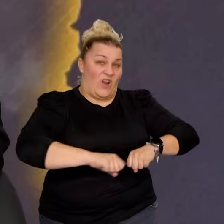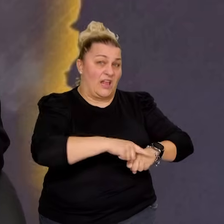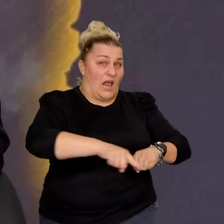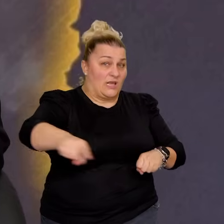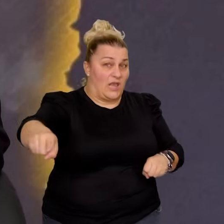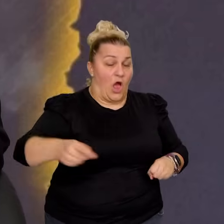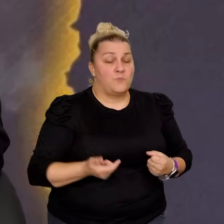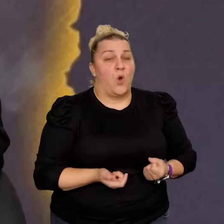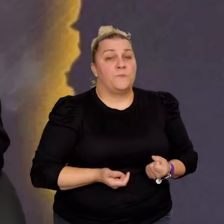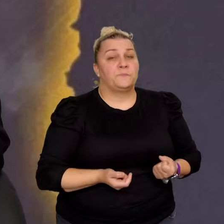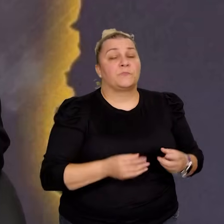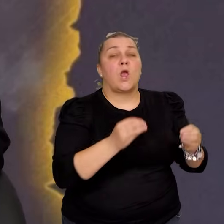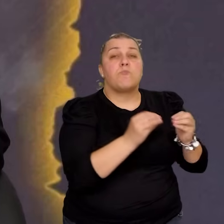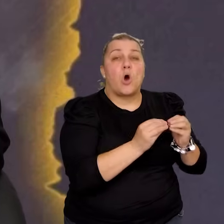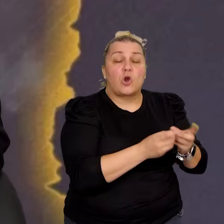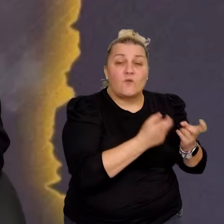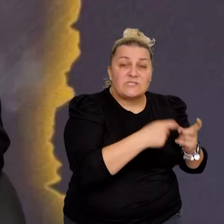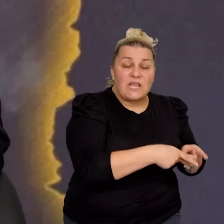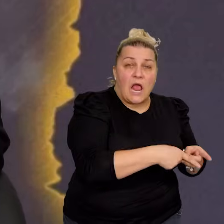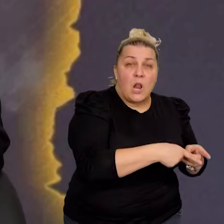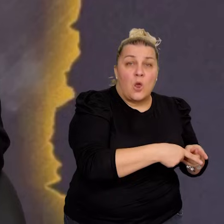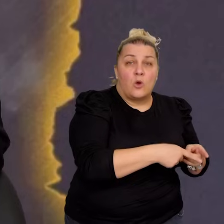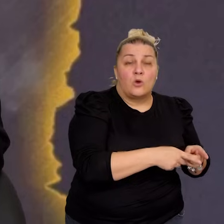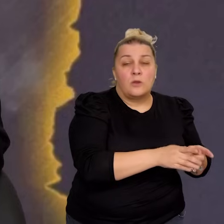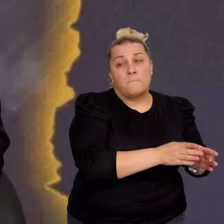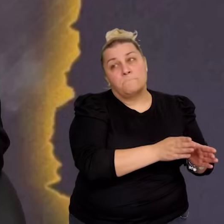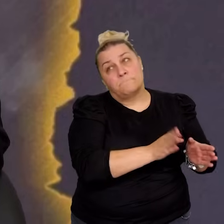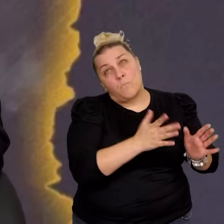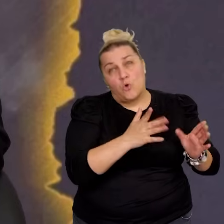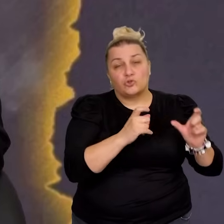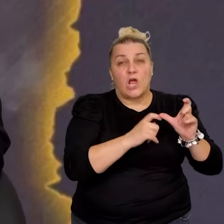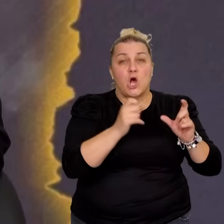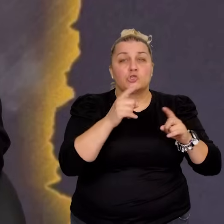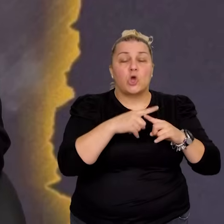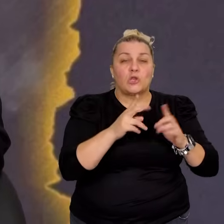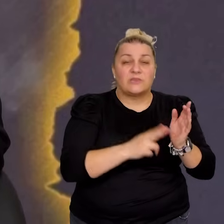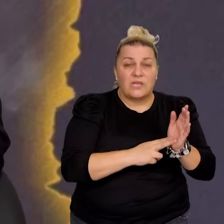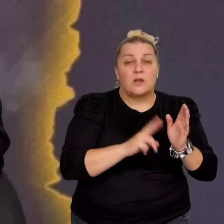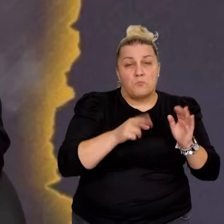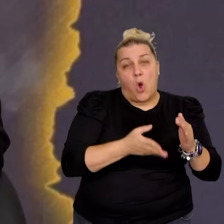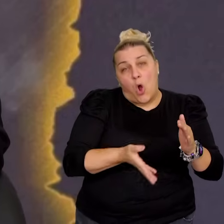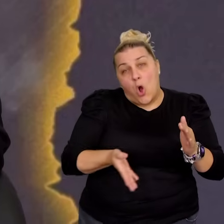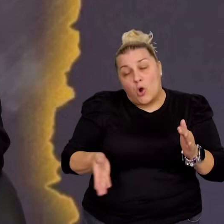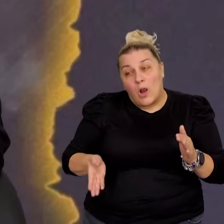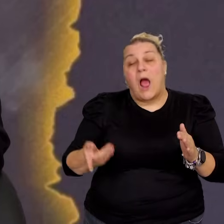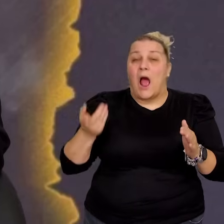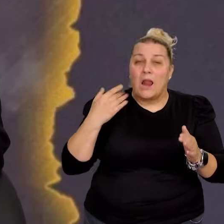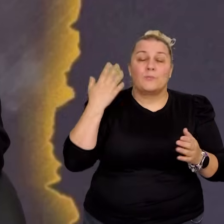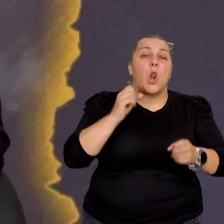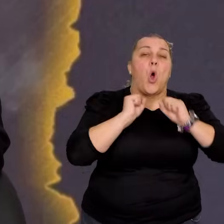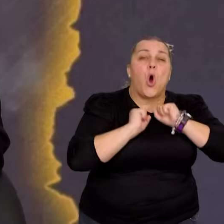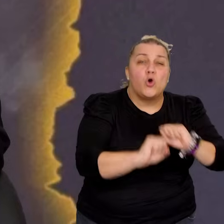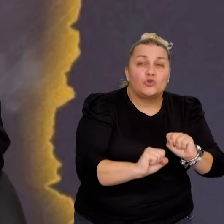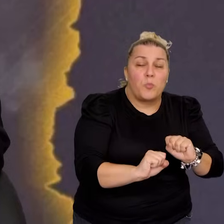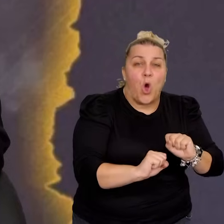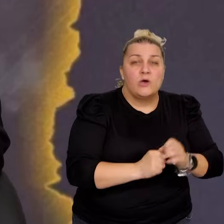selo, s ove strane, jedino, ajde za Sotin, možda se može reći da je to već, ali je pruženje otpora,